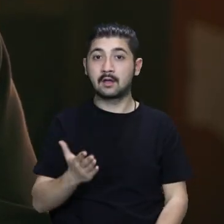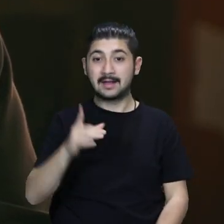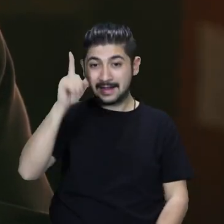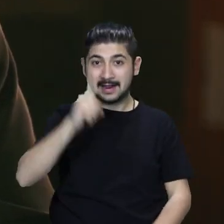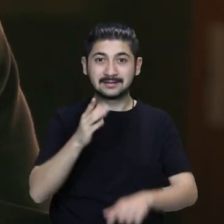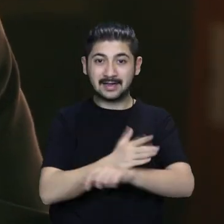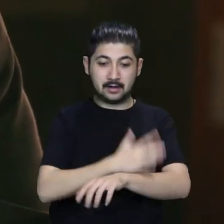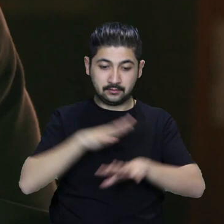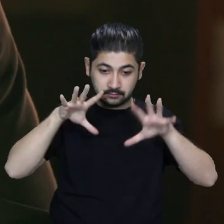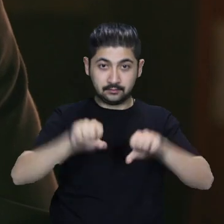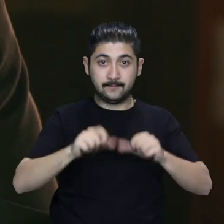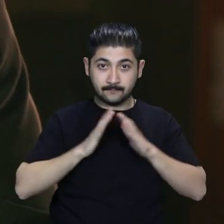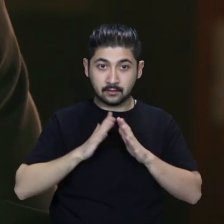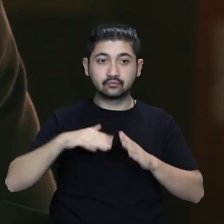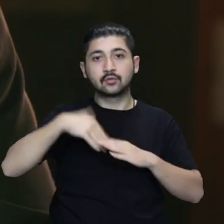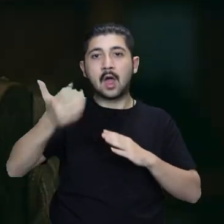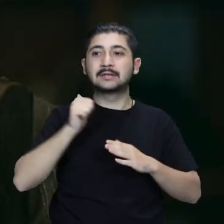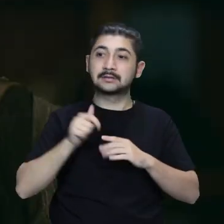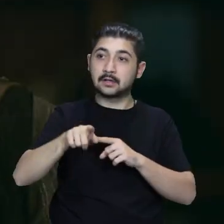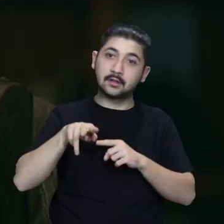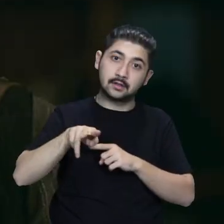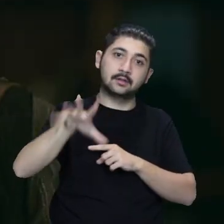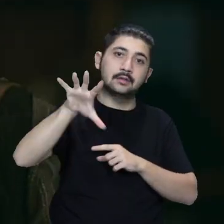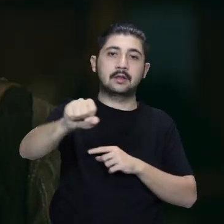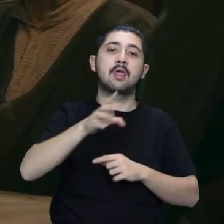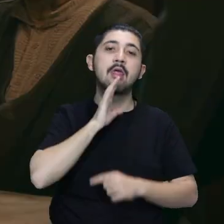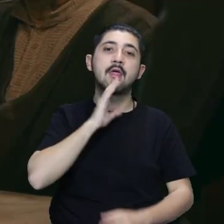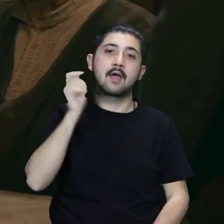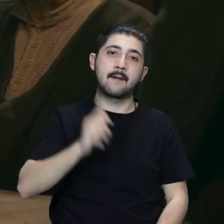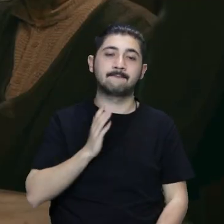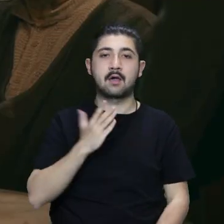Önce şehri işgal edip sonra taburun peşine düşecekler.